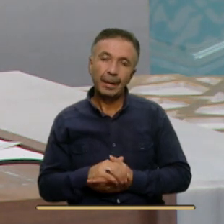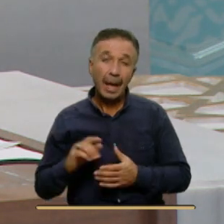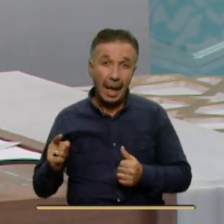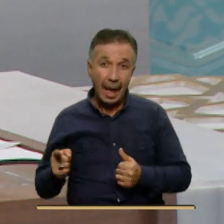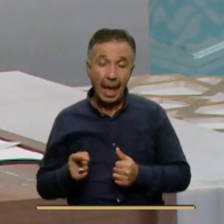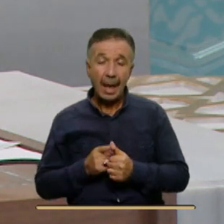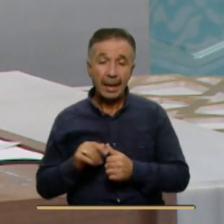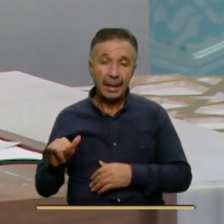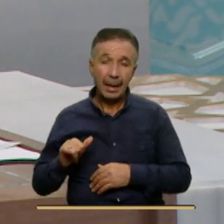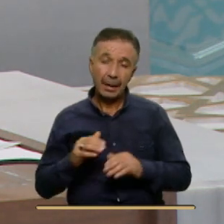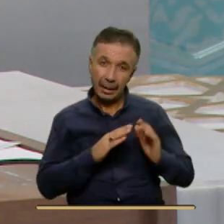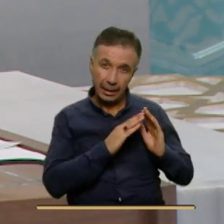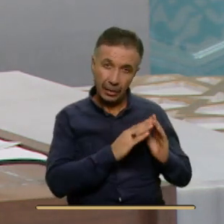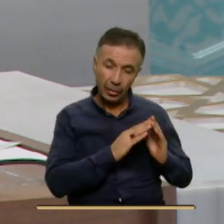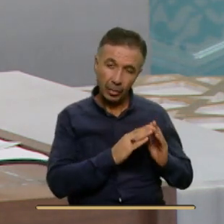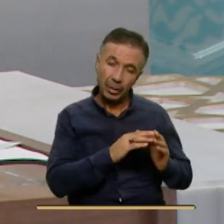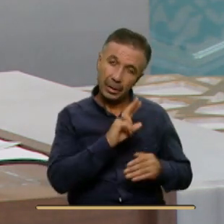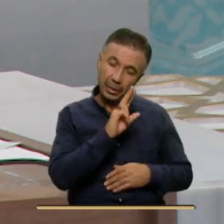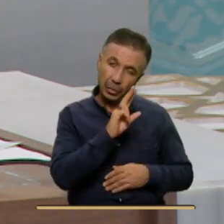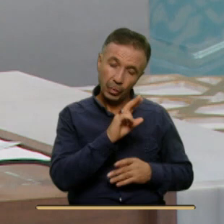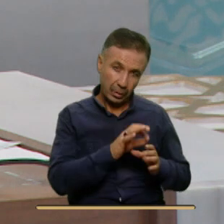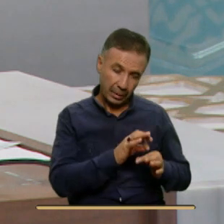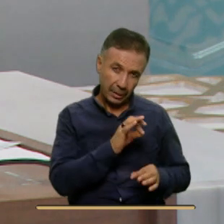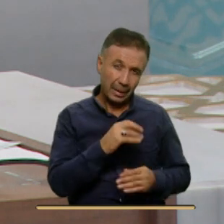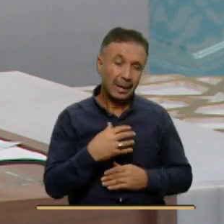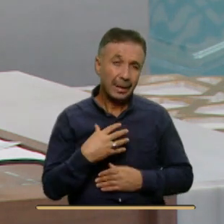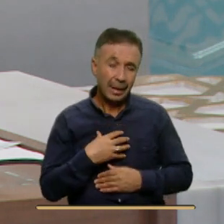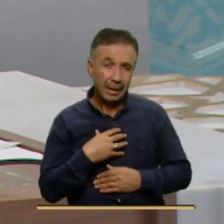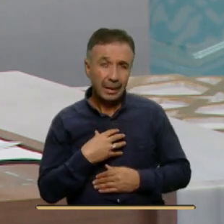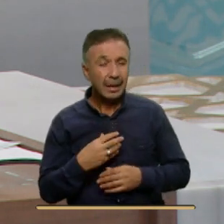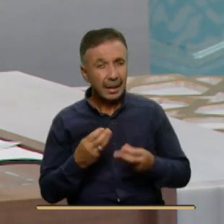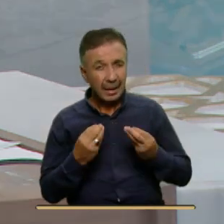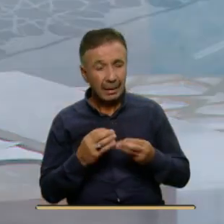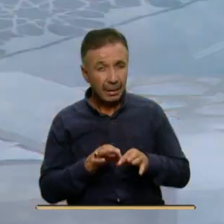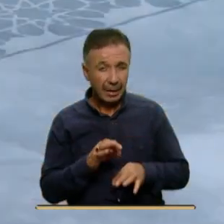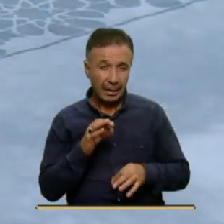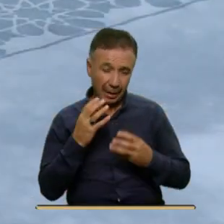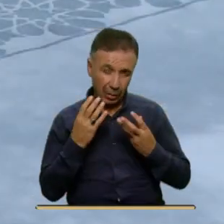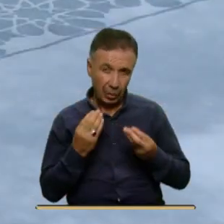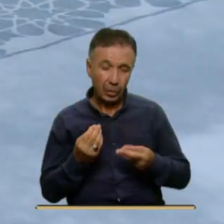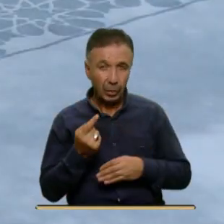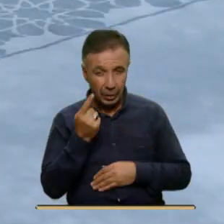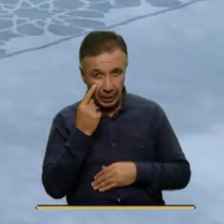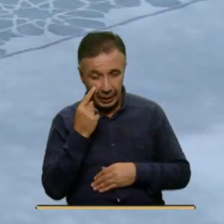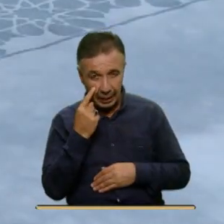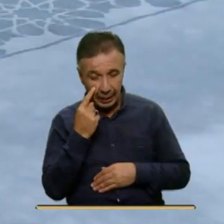yakın komşulardan 3 tanesi kendisinin iyi bir insan olduğuna şahitlik